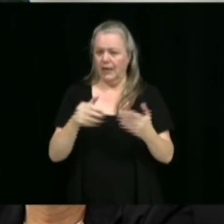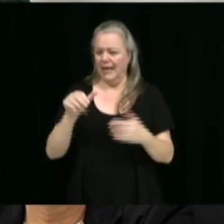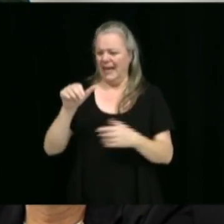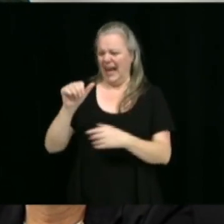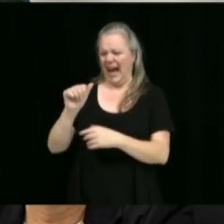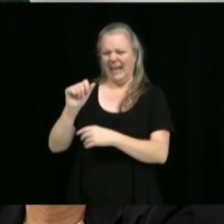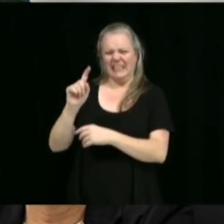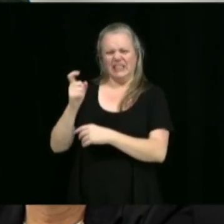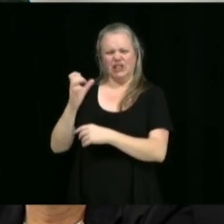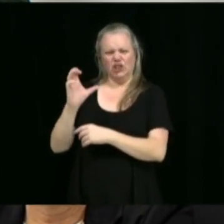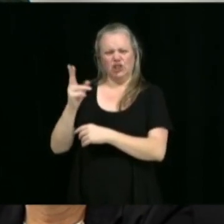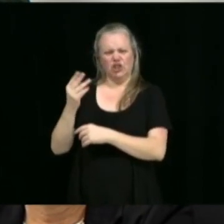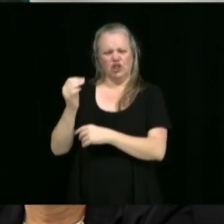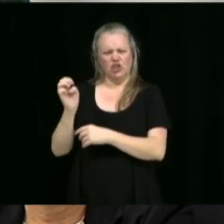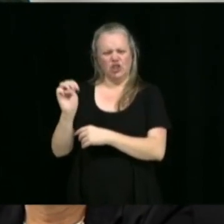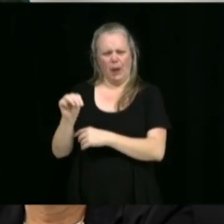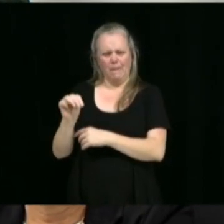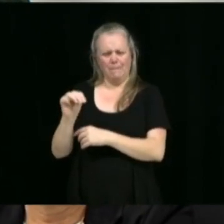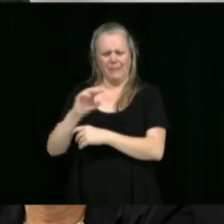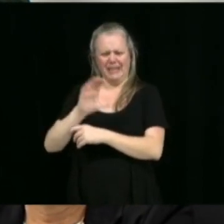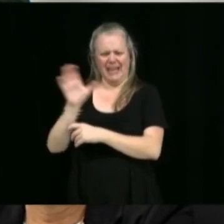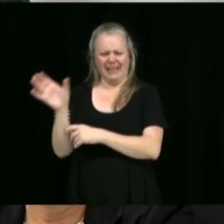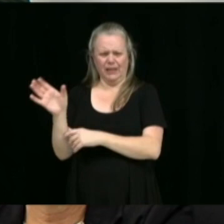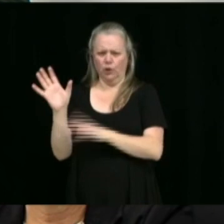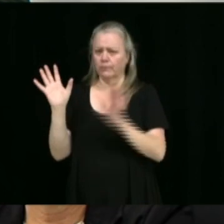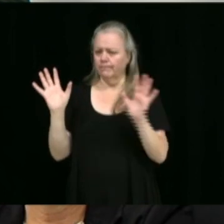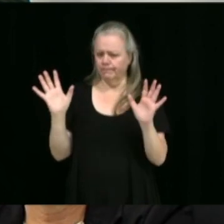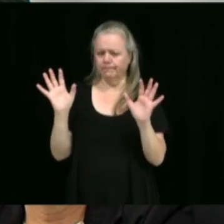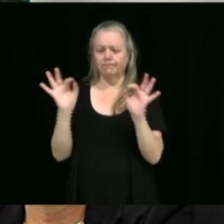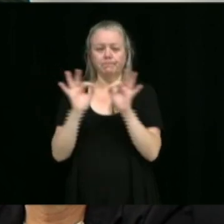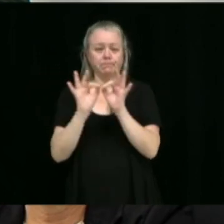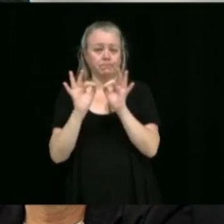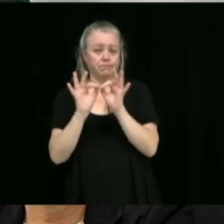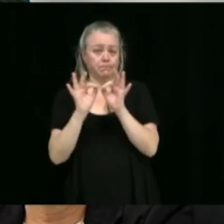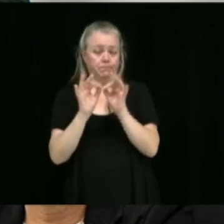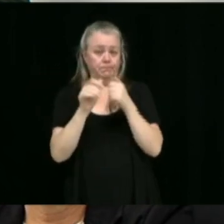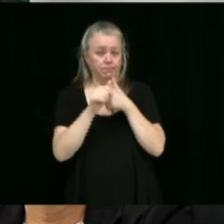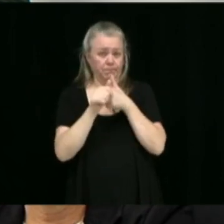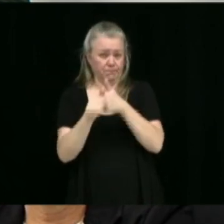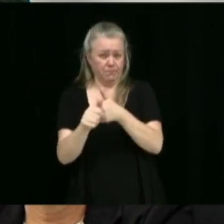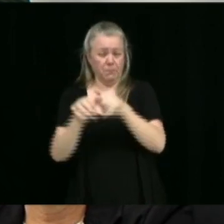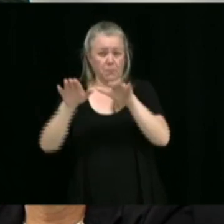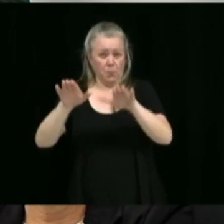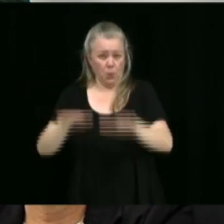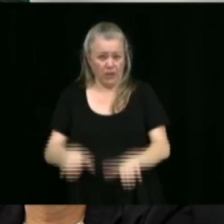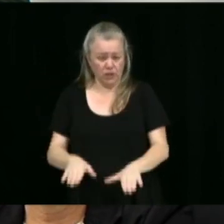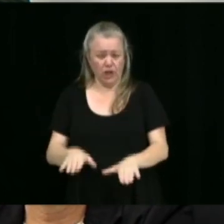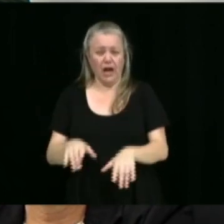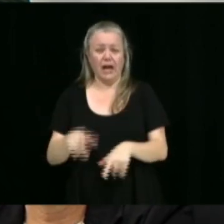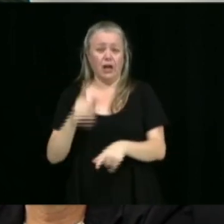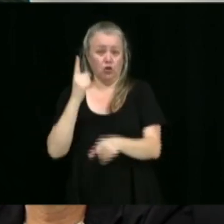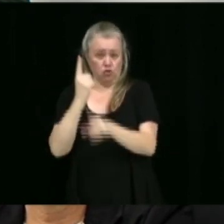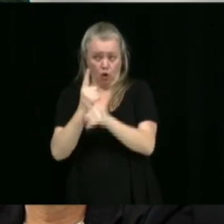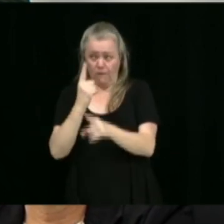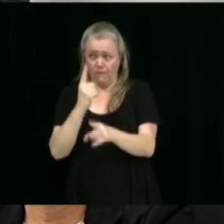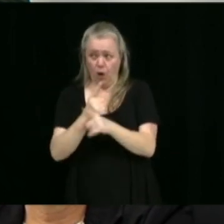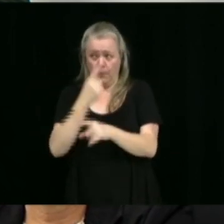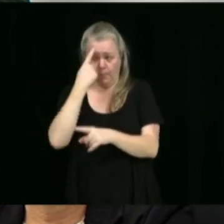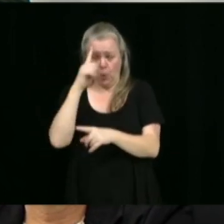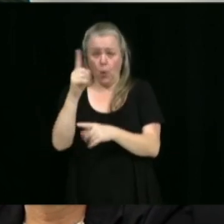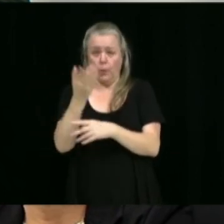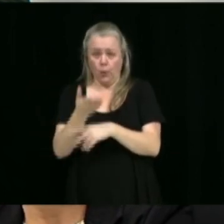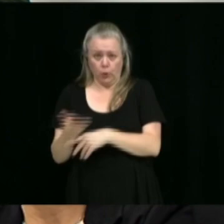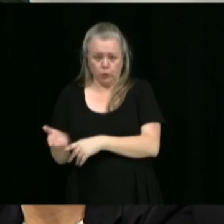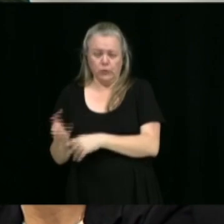Axchem Canada. Il y a donc lieu d'octroyer le contrat au prix unitaire soumis au plus bas soumissionnaire conforme pour chacun des produits visés par l'appel